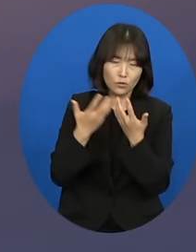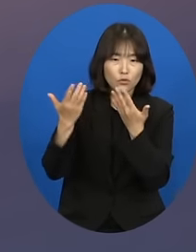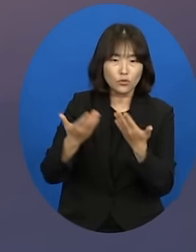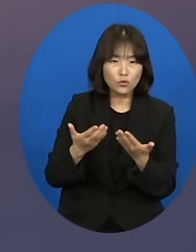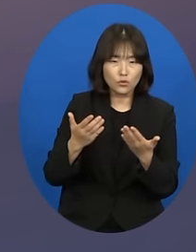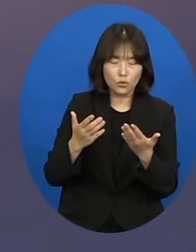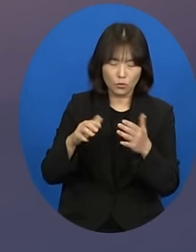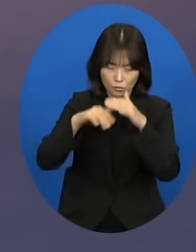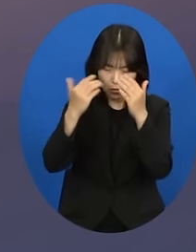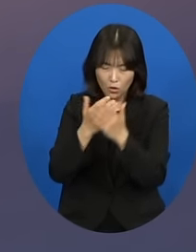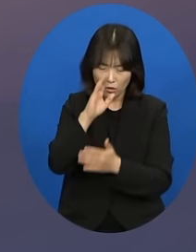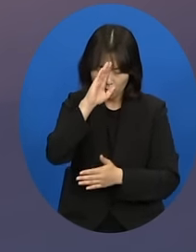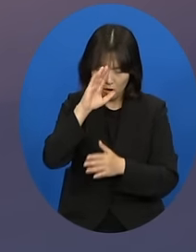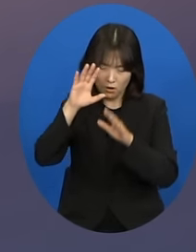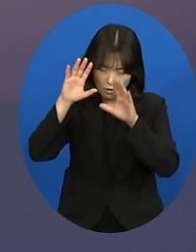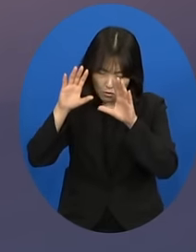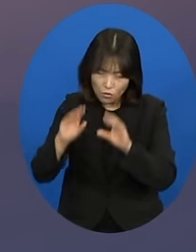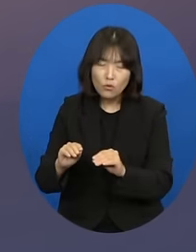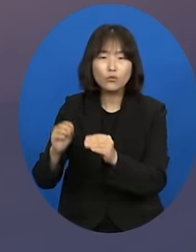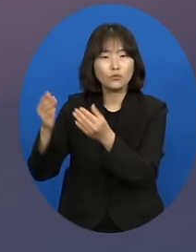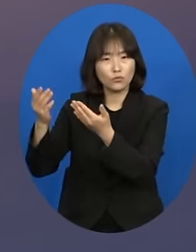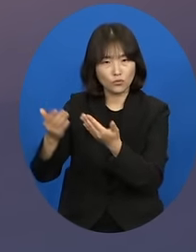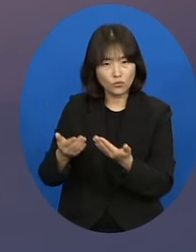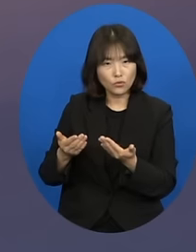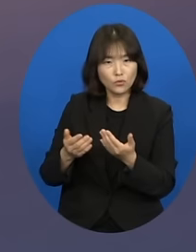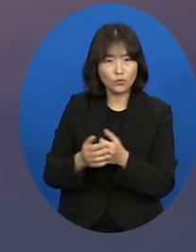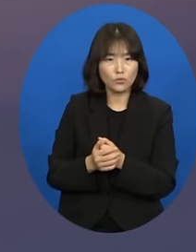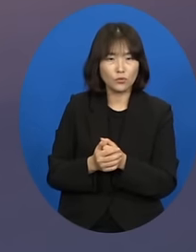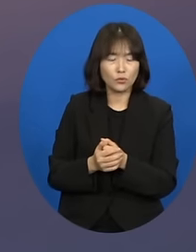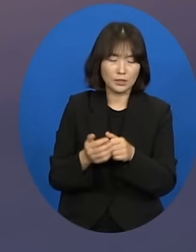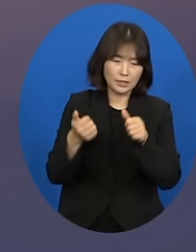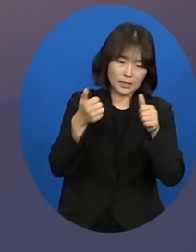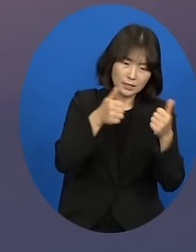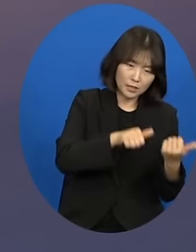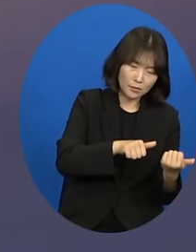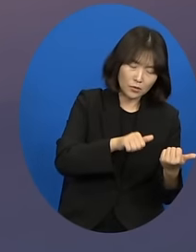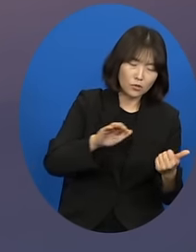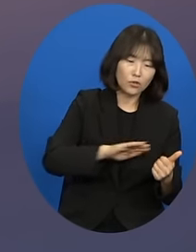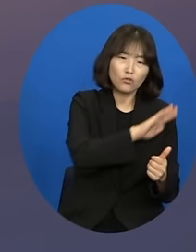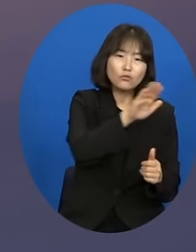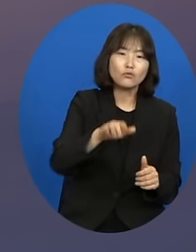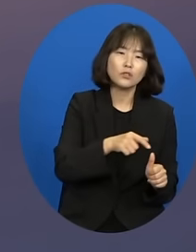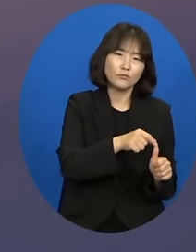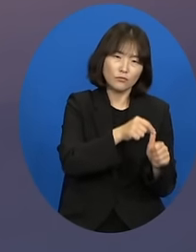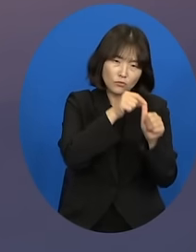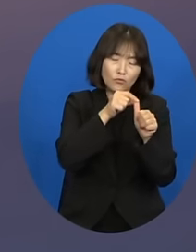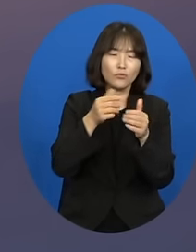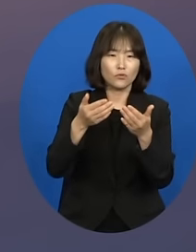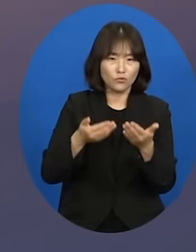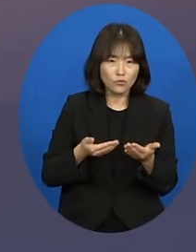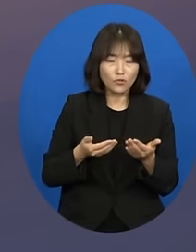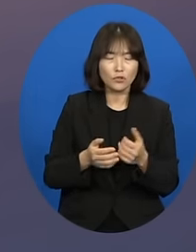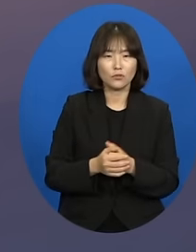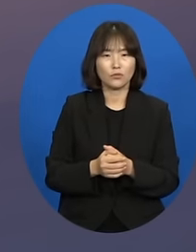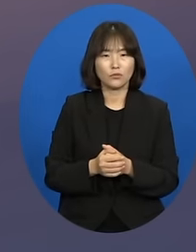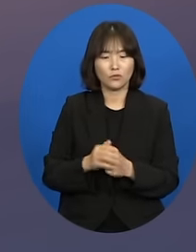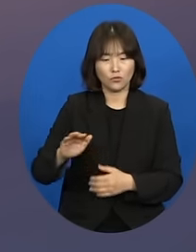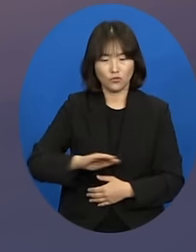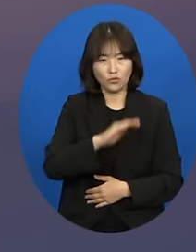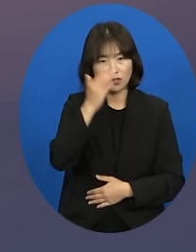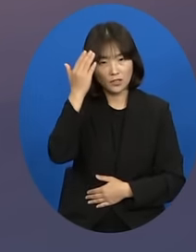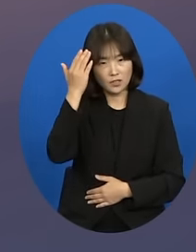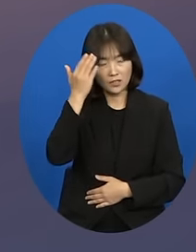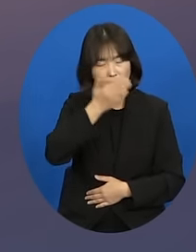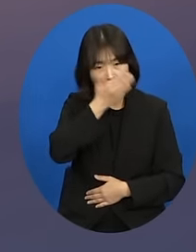고쳐주시고 사망과 죽음에서 우리를 속량해 주시고, 그렇죠? 우리의 청춘을